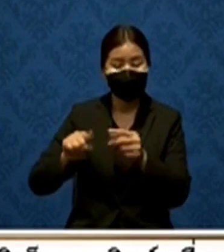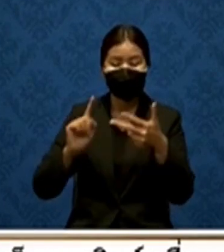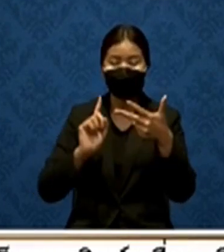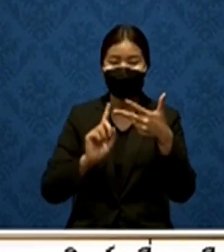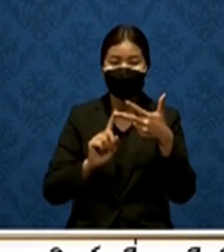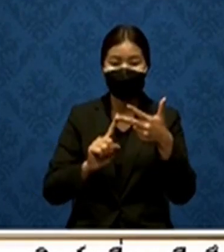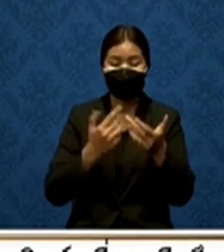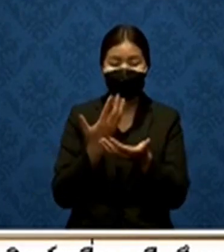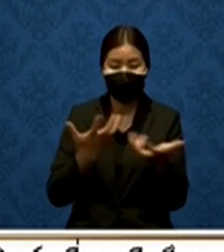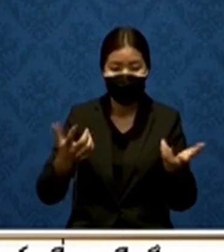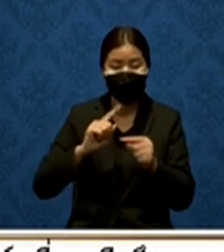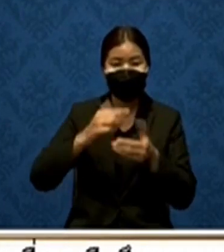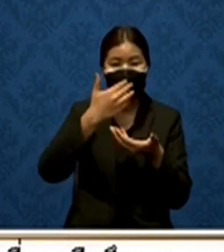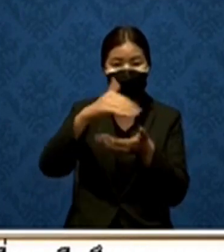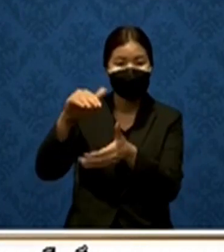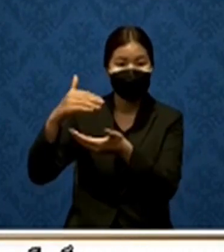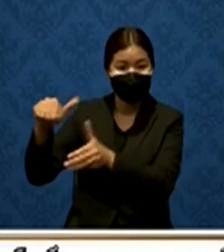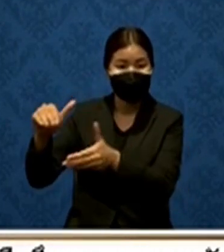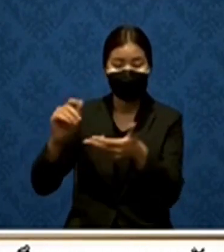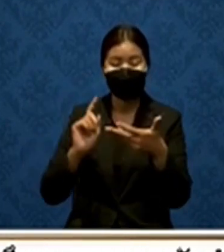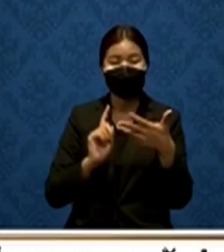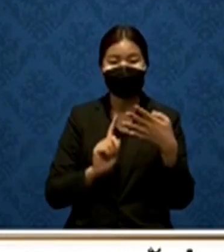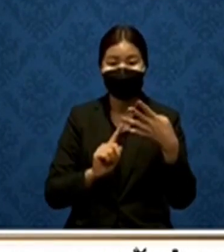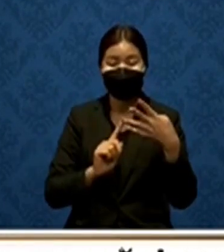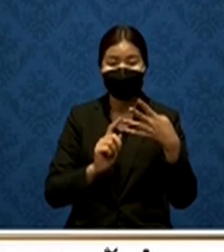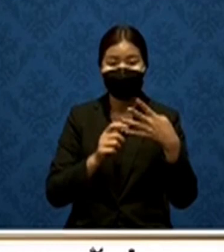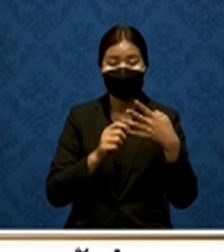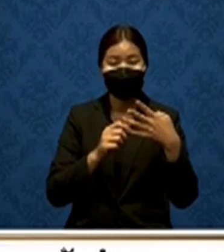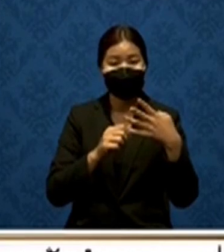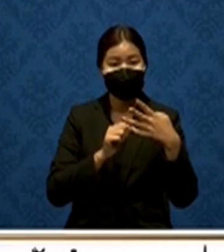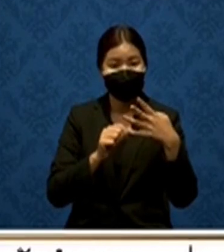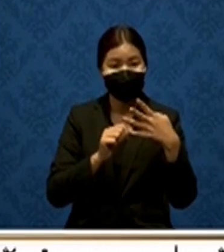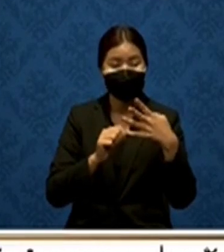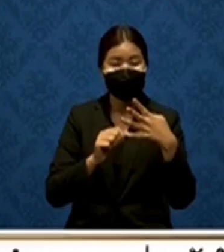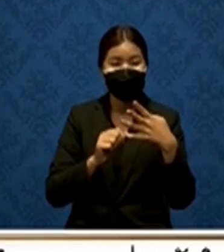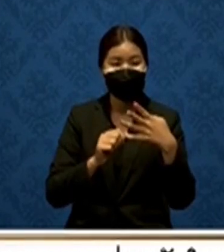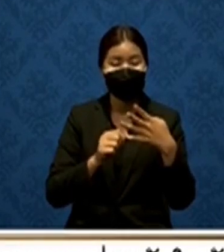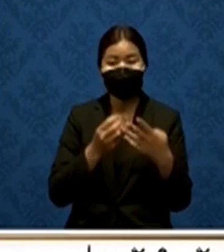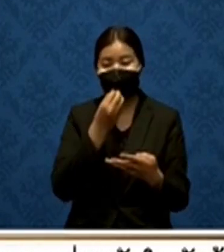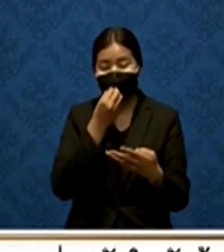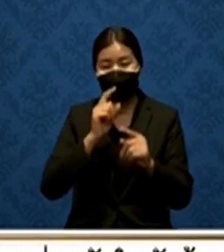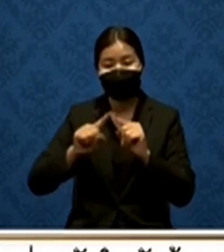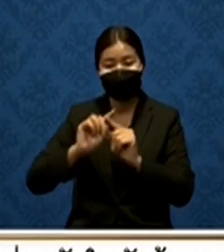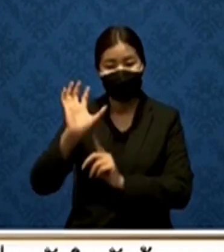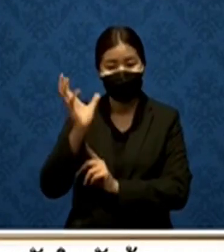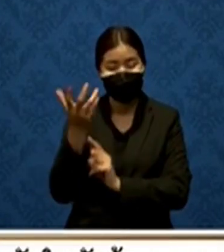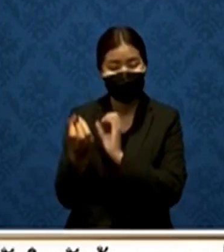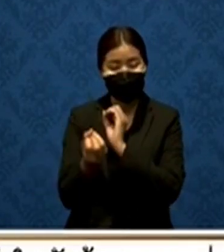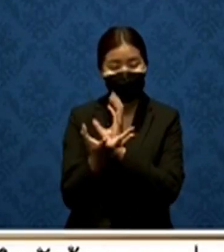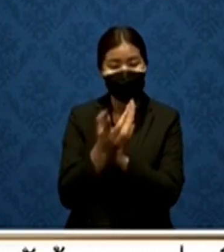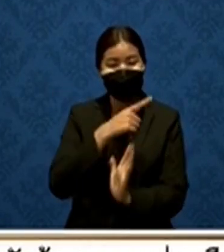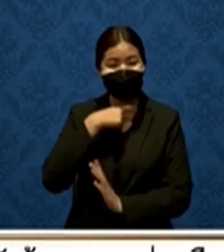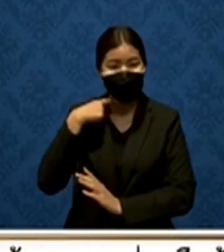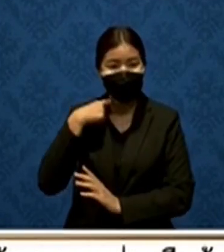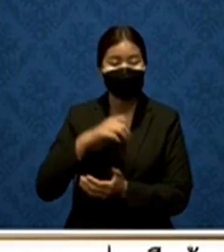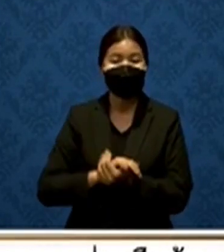ส่งออกประเด็ที่ 4 คือเรื่องของการขาดแคลนอาหารของโลกที่เพื่อนสมาชิหลายทานอภิปราย